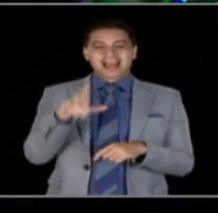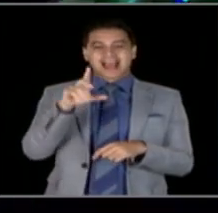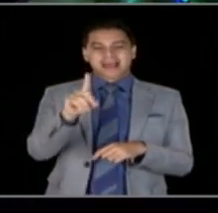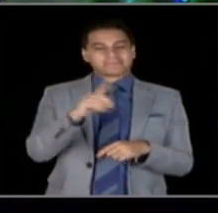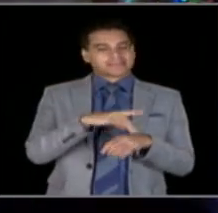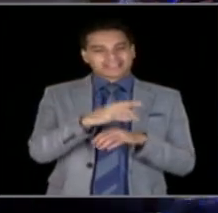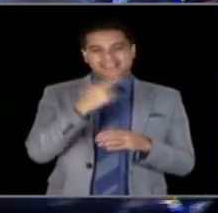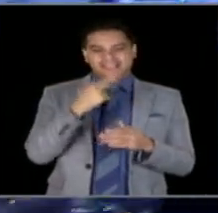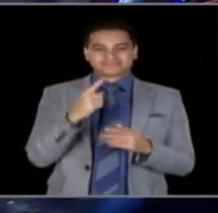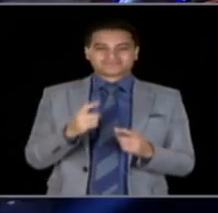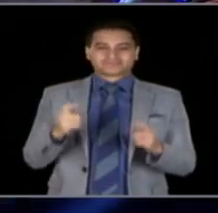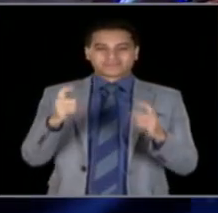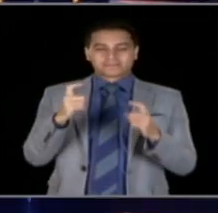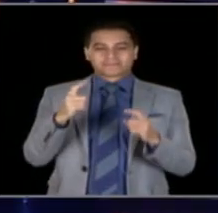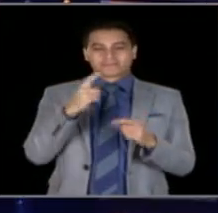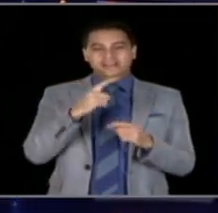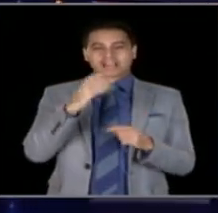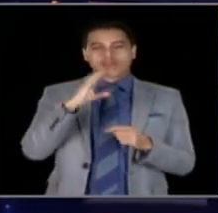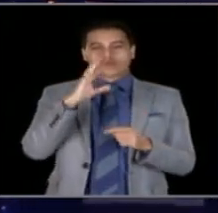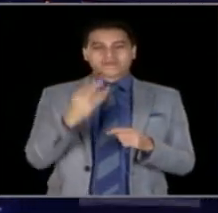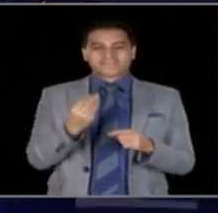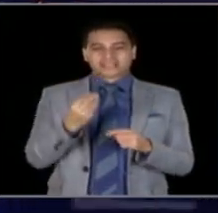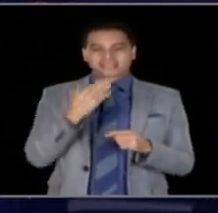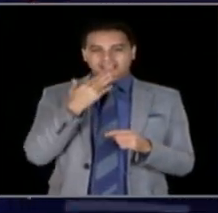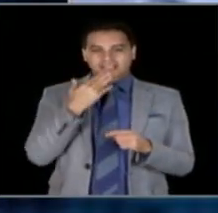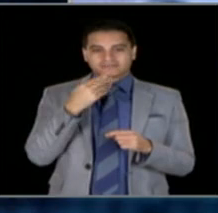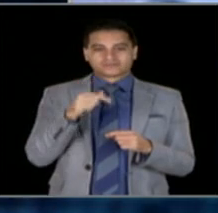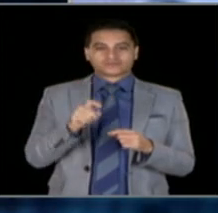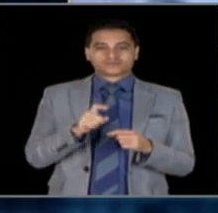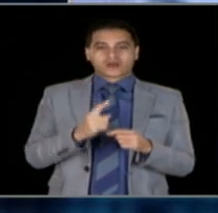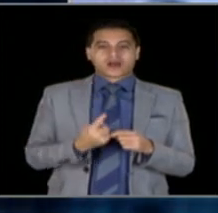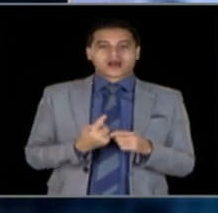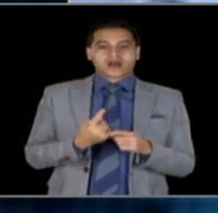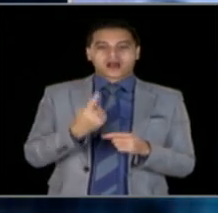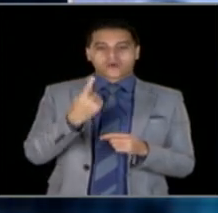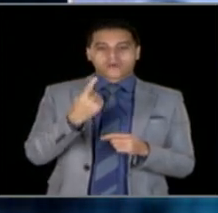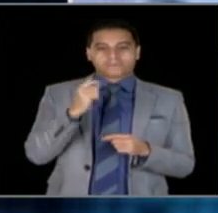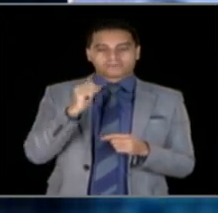المباراة كانت في جنوب إفريقيا، أول سوبر للزمالك نتيجة